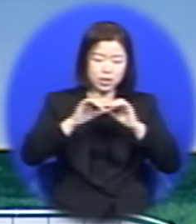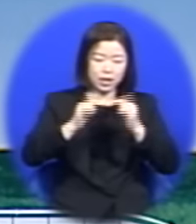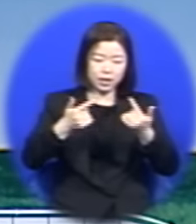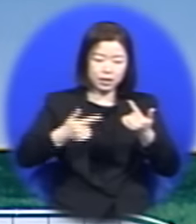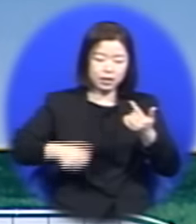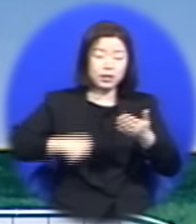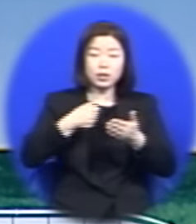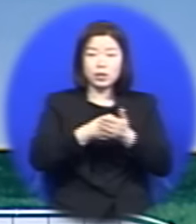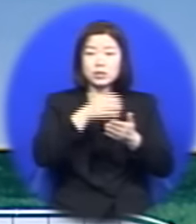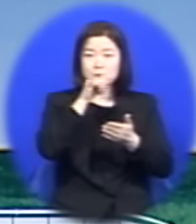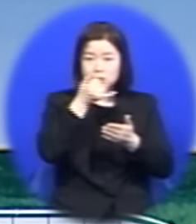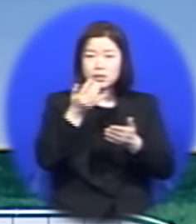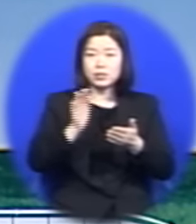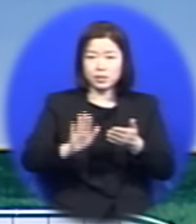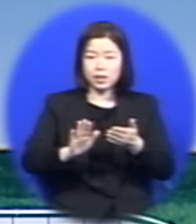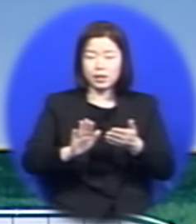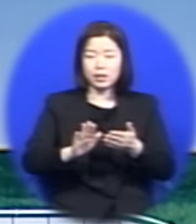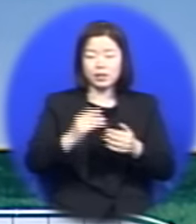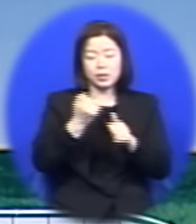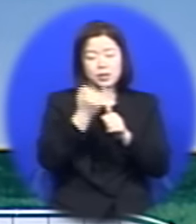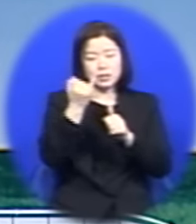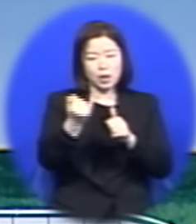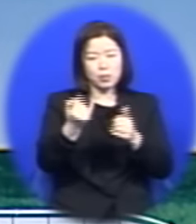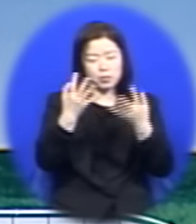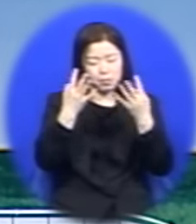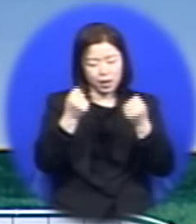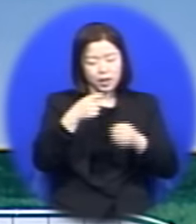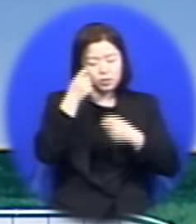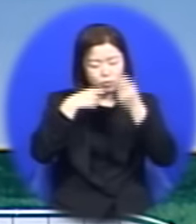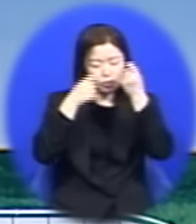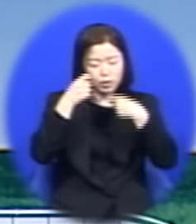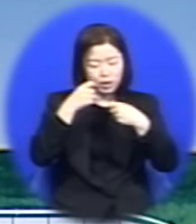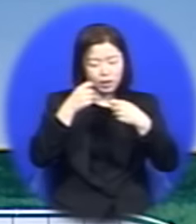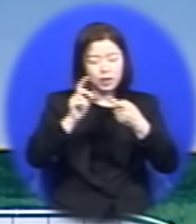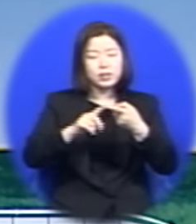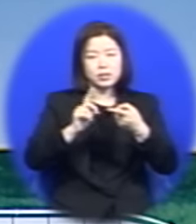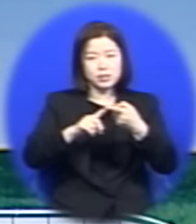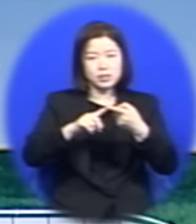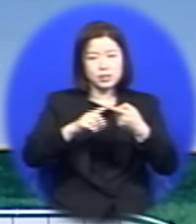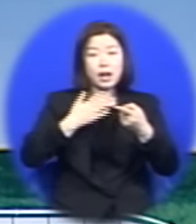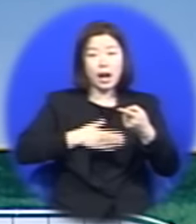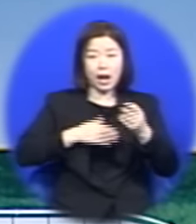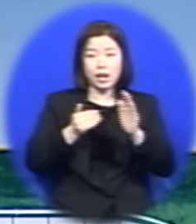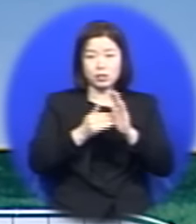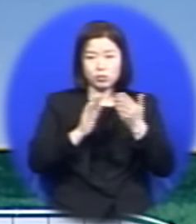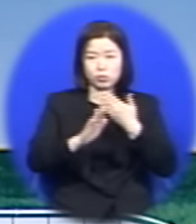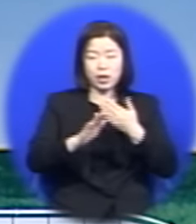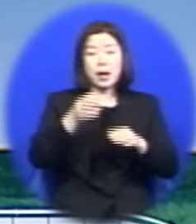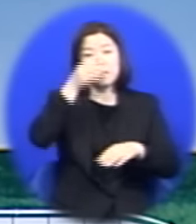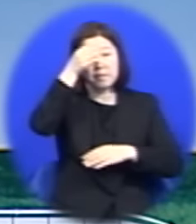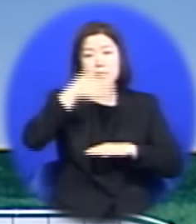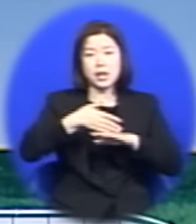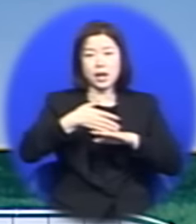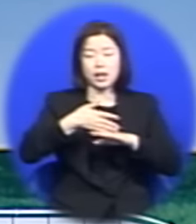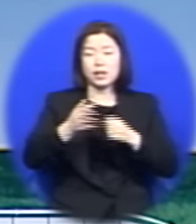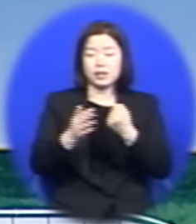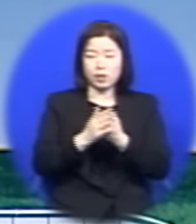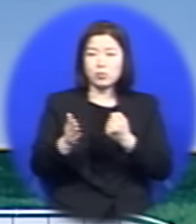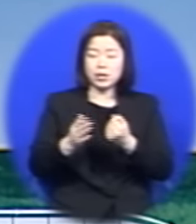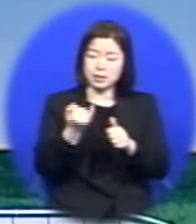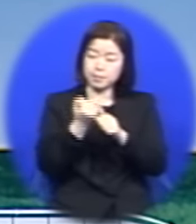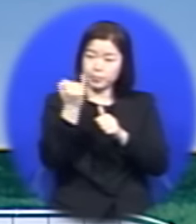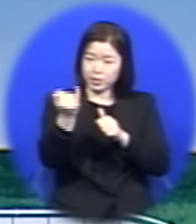했는데 사모님을 얼마나 많이 울게 했는지 너무 미안하기도 해서 그래서 사모님에게 찾아가서